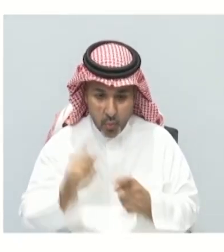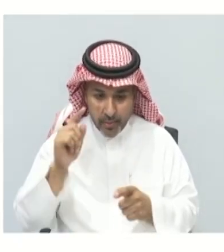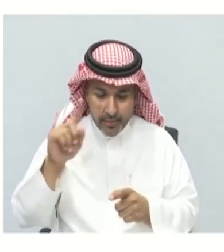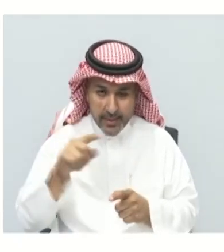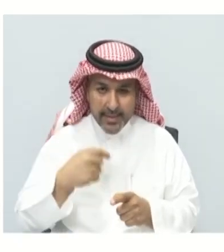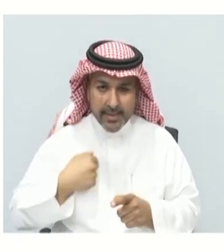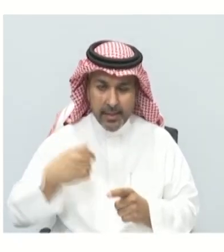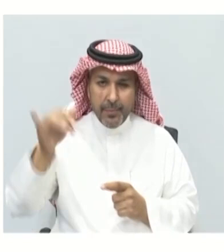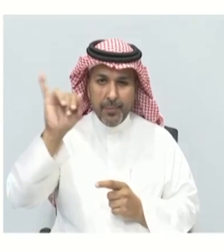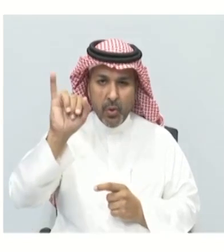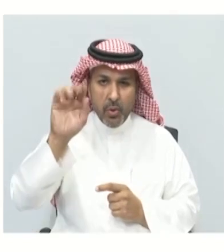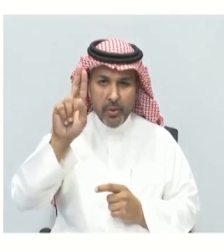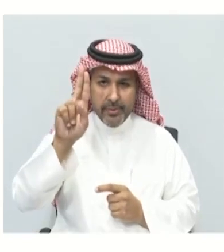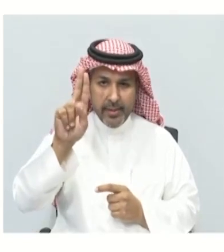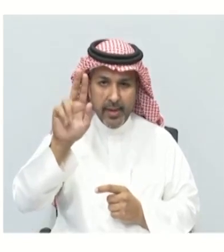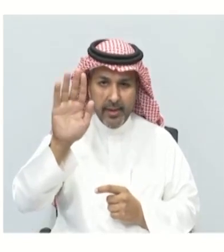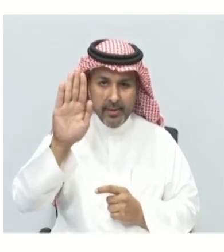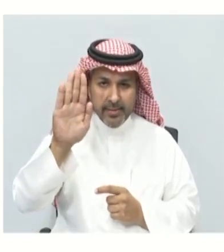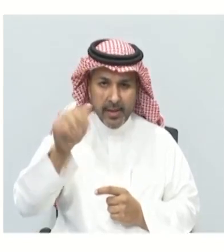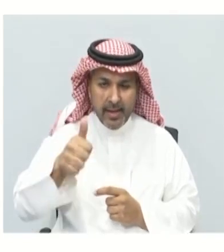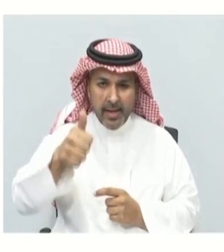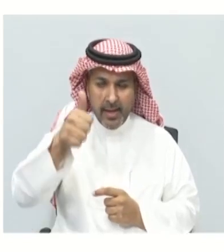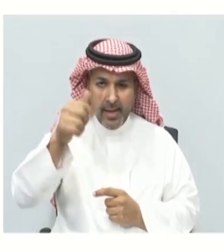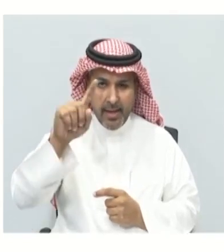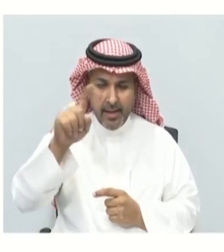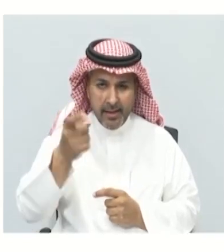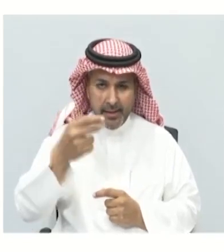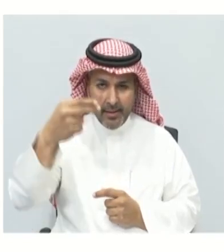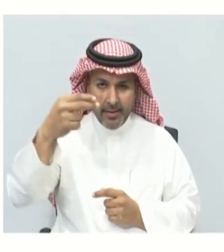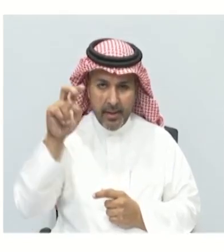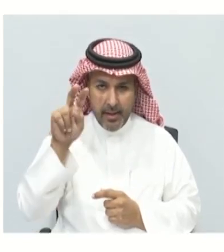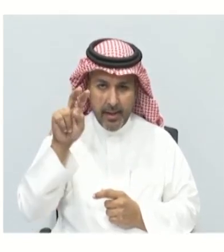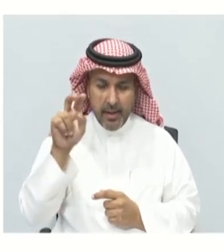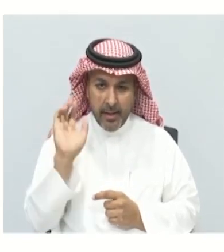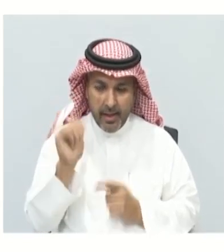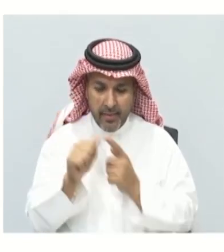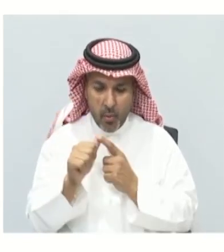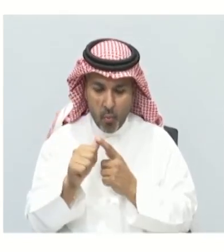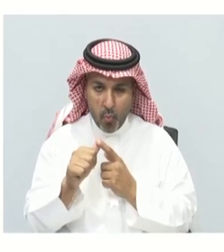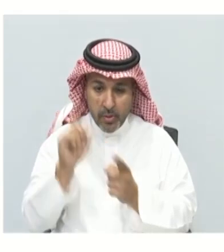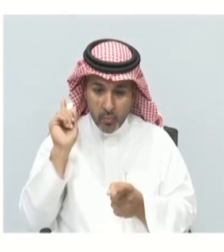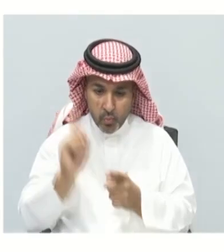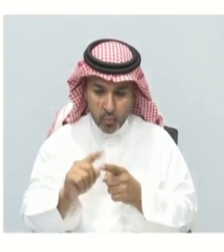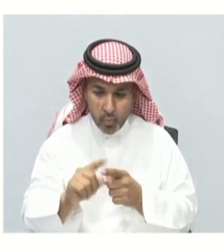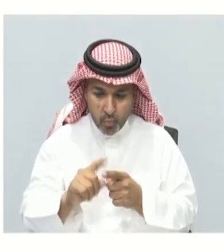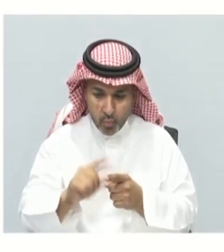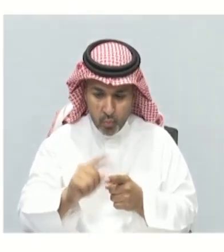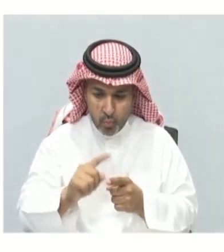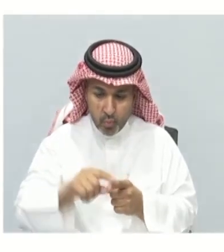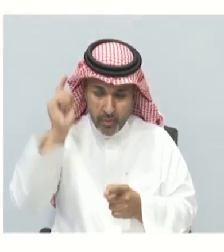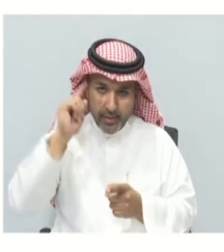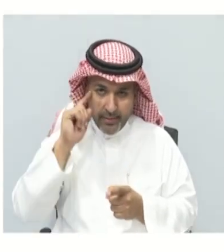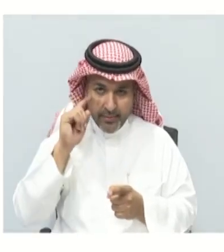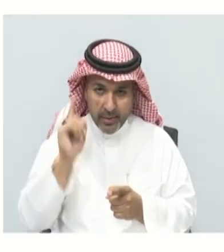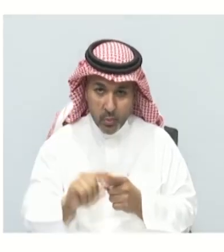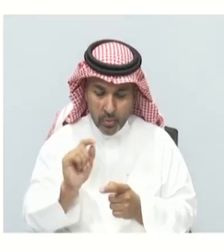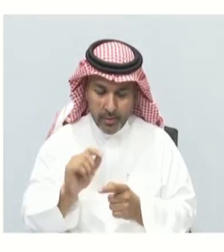سياره اي اي حركه كانت استطيع تمثيلها عن طريق ماذا منحنى الموقع والزمن صح ولا لا فبالتالي هنا عندما نقوم بتمثيل